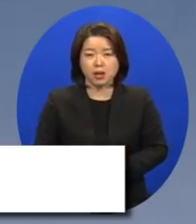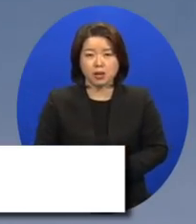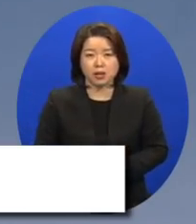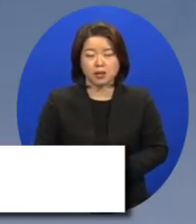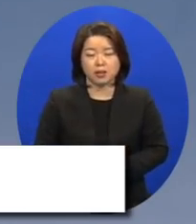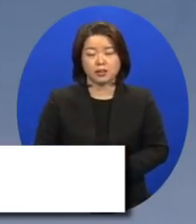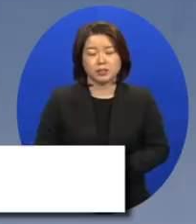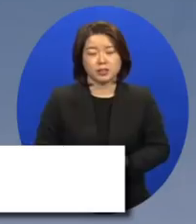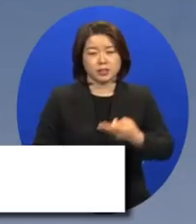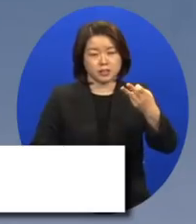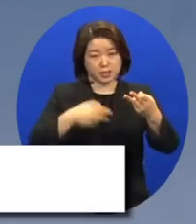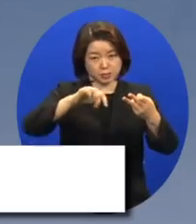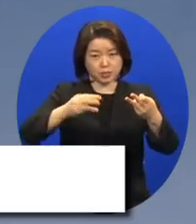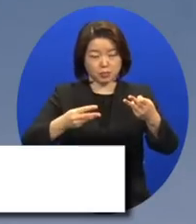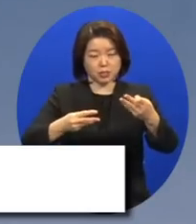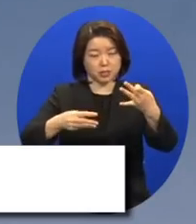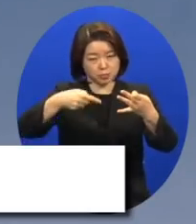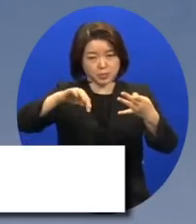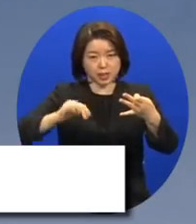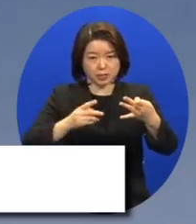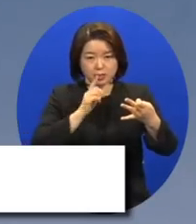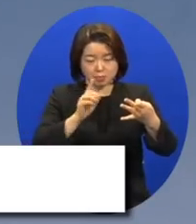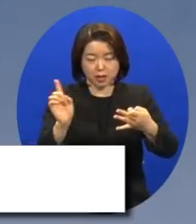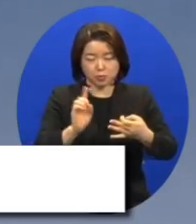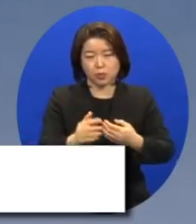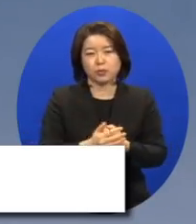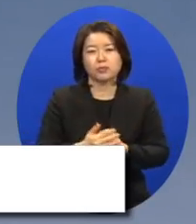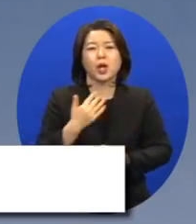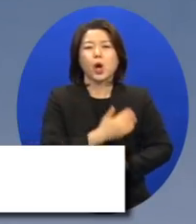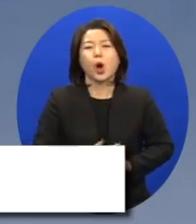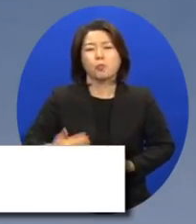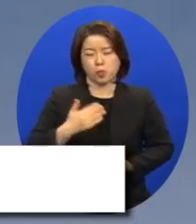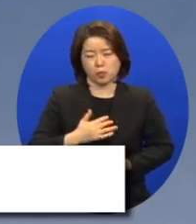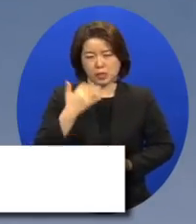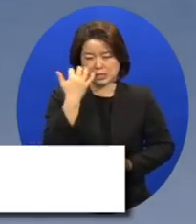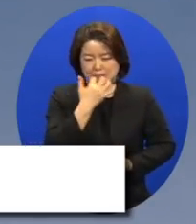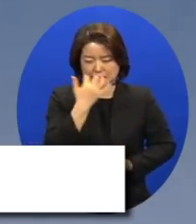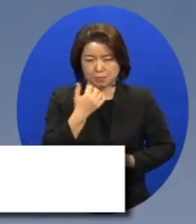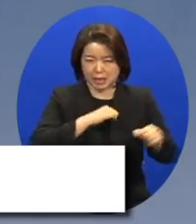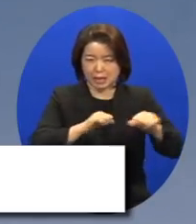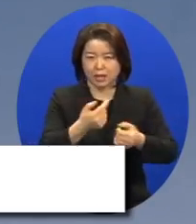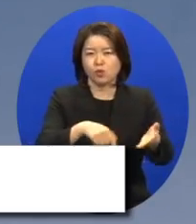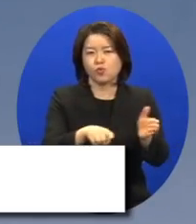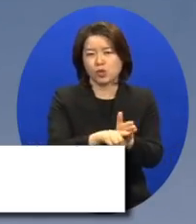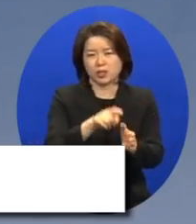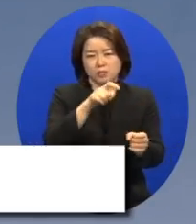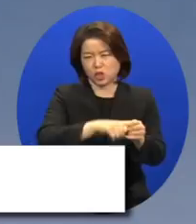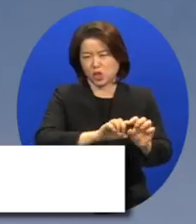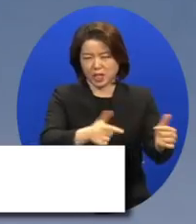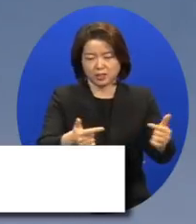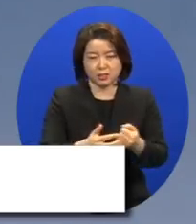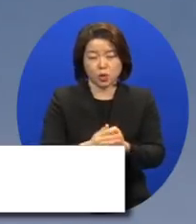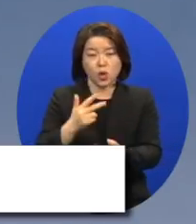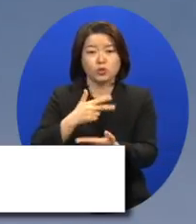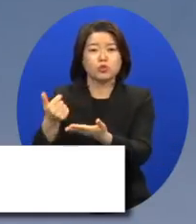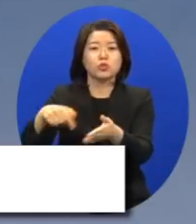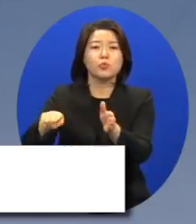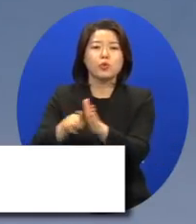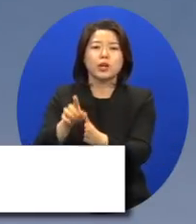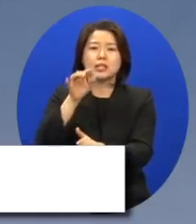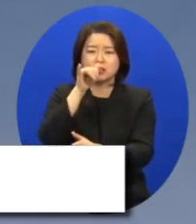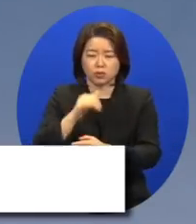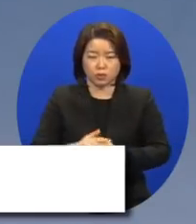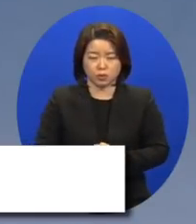13절 14세에 이렇게 말씀합니다 몸은 음영을 위하여 있는 것이 아니라 주님을 위하여 있는